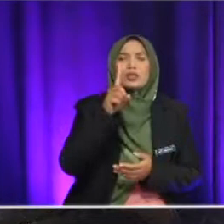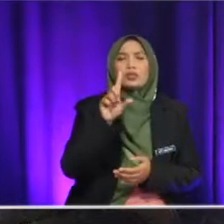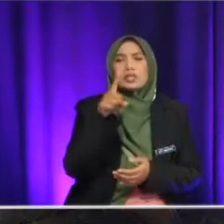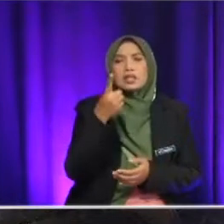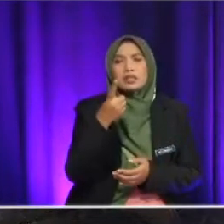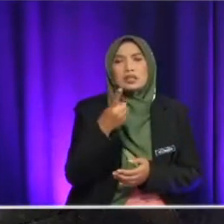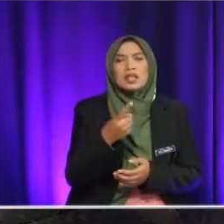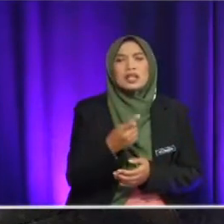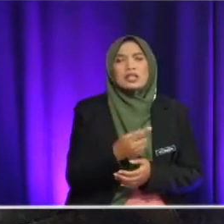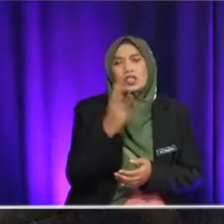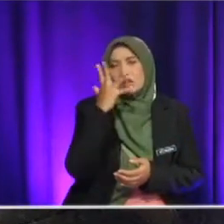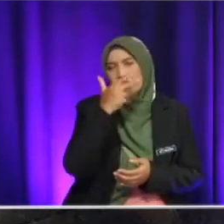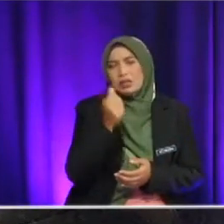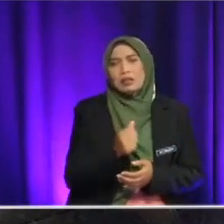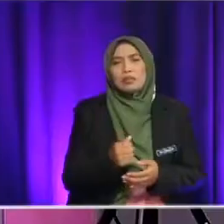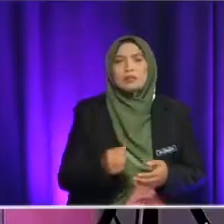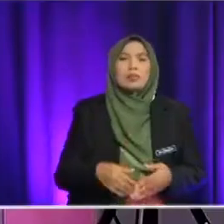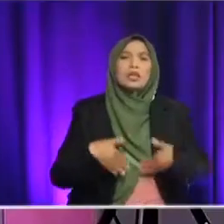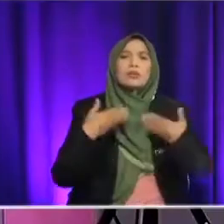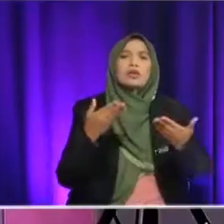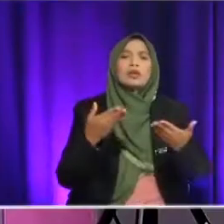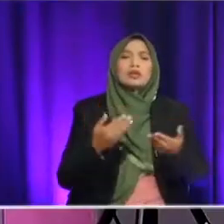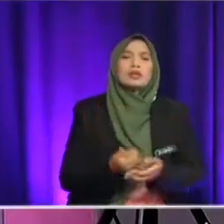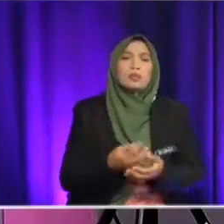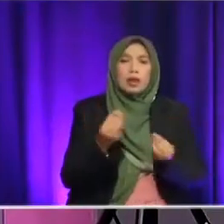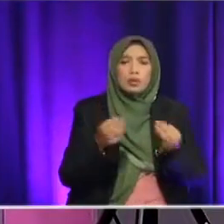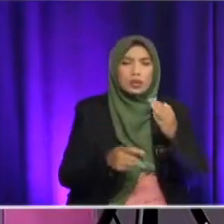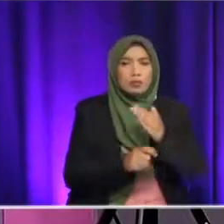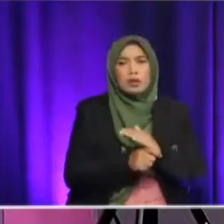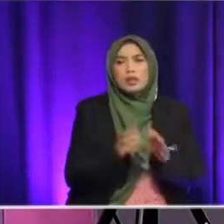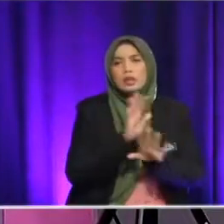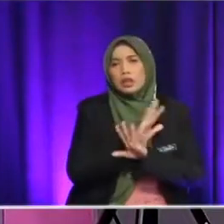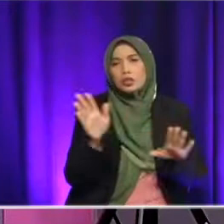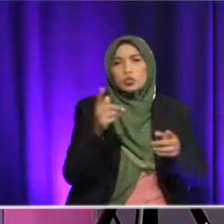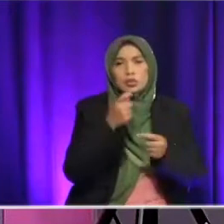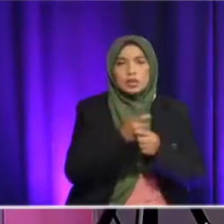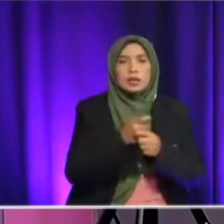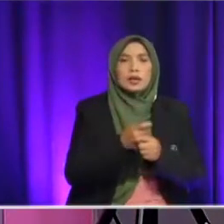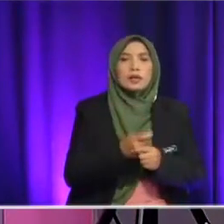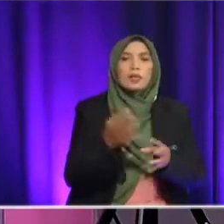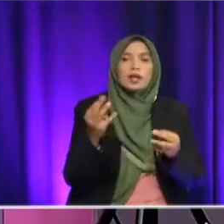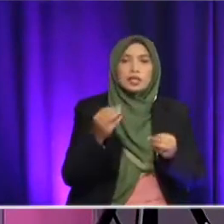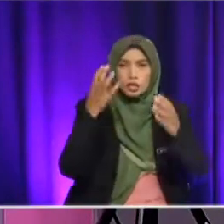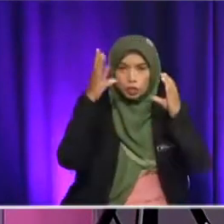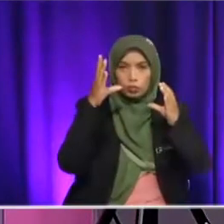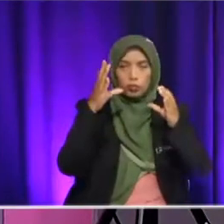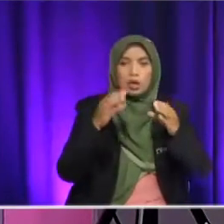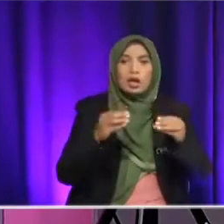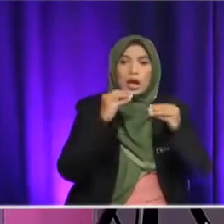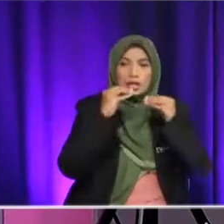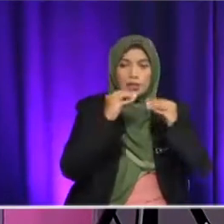kan. Jadi macam mana kamu nak menambahkan ungkapan menarik ni? Tak susah pun, Mei, Cikgu Linda ajar. Karangan yang